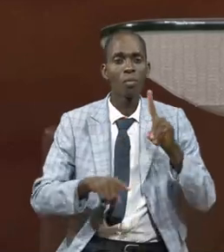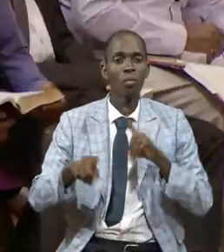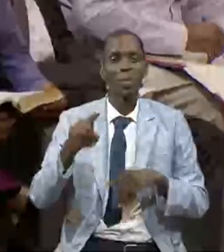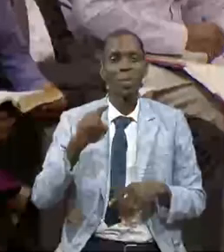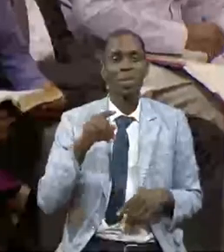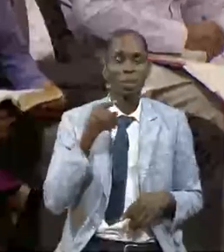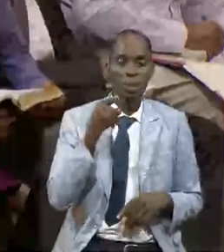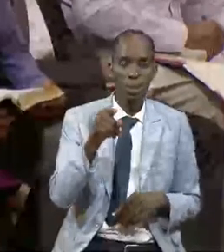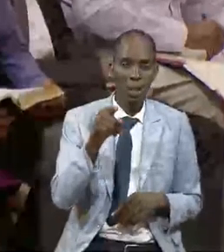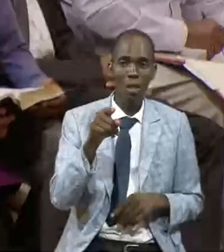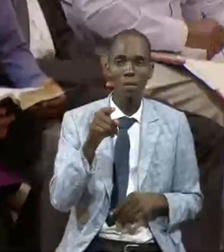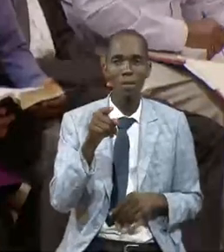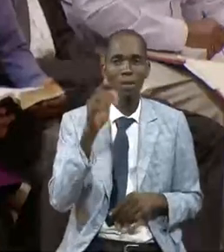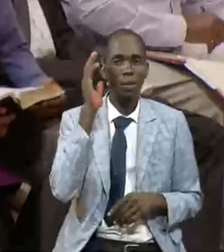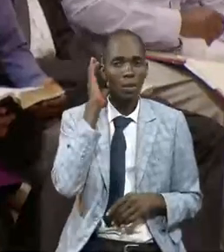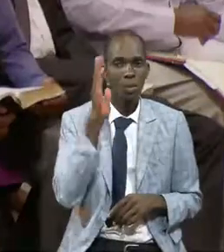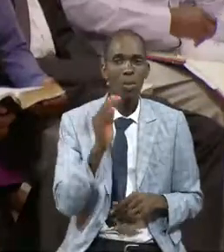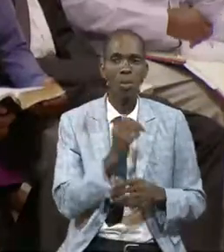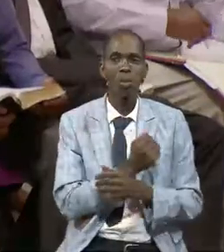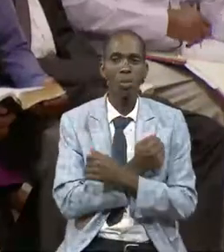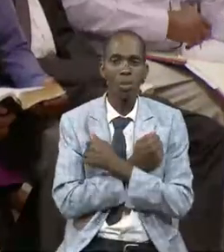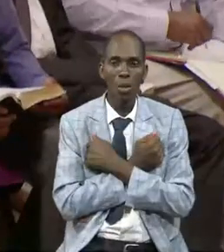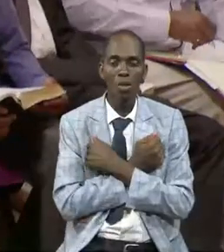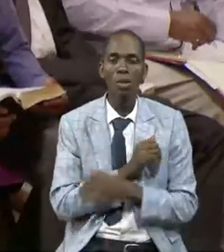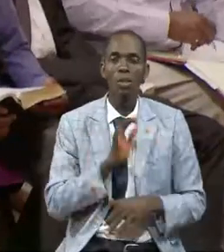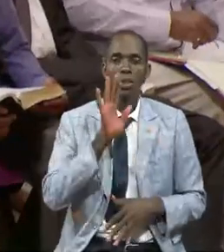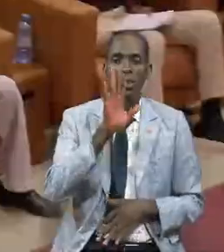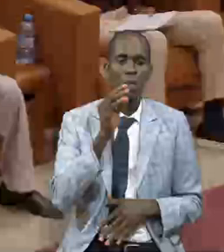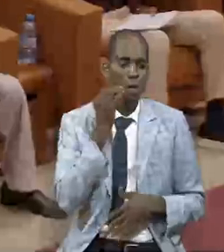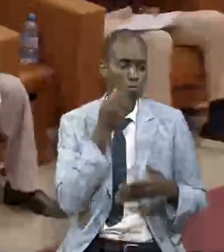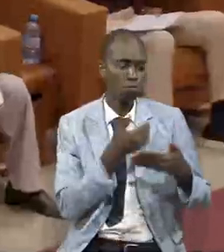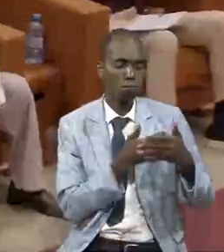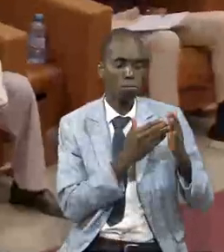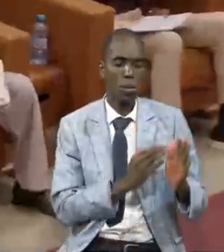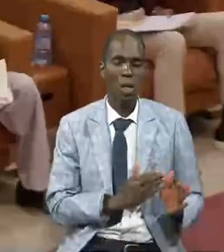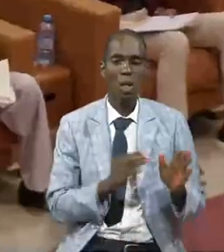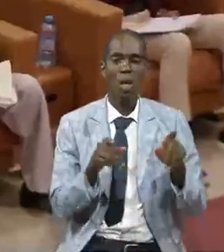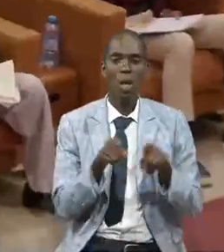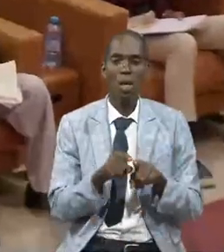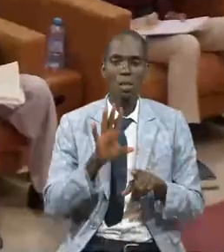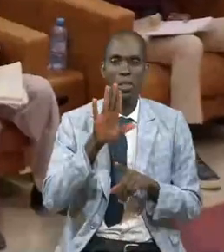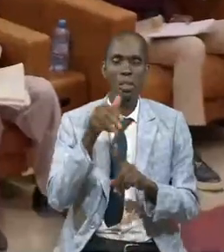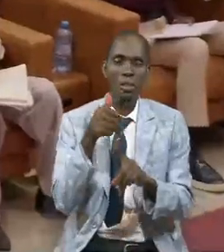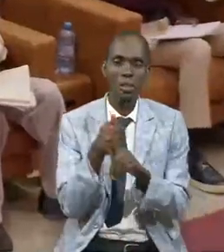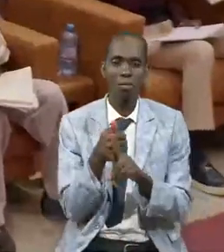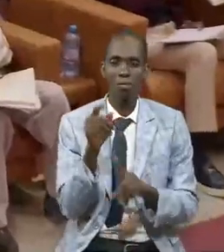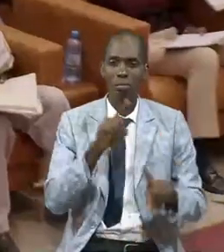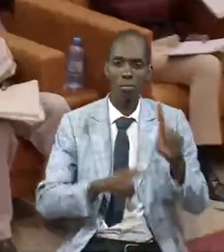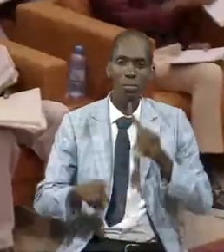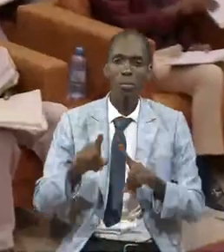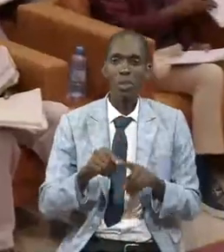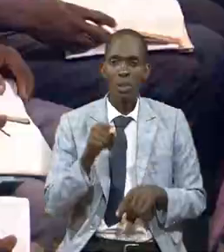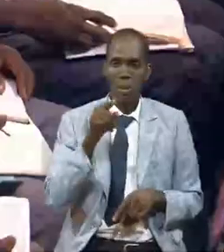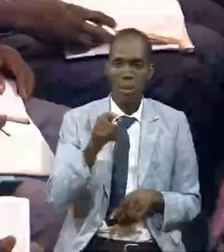Pour dire cela, répétez cela, tu aimeras ton prochain comme toi-même. Répétez